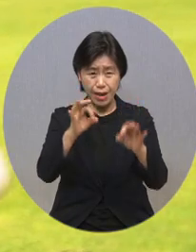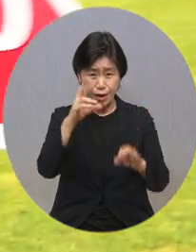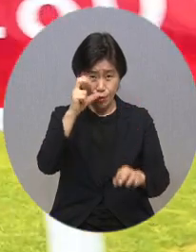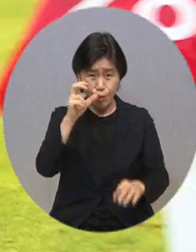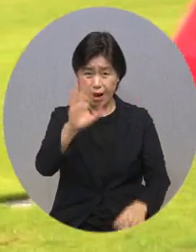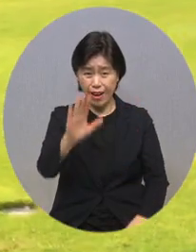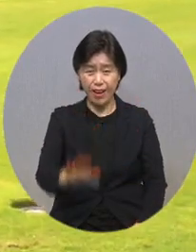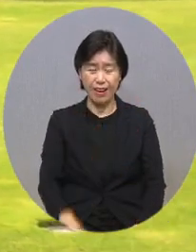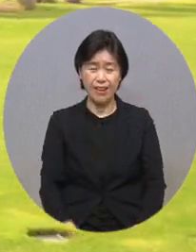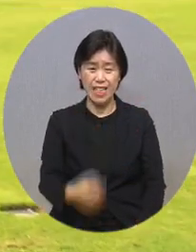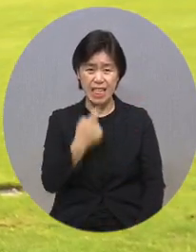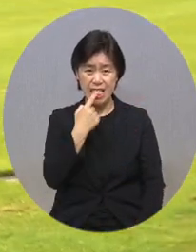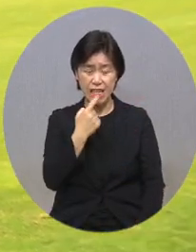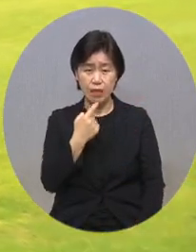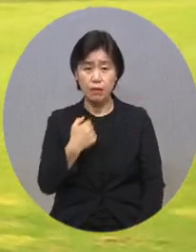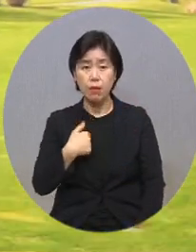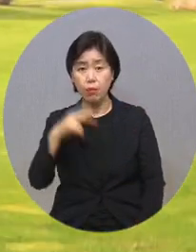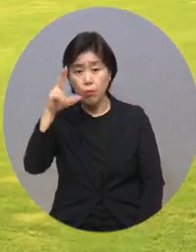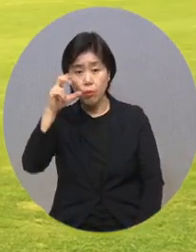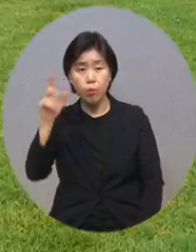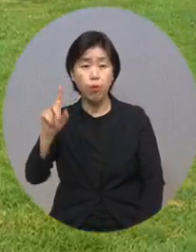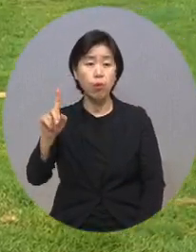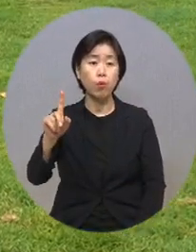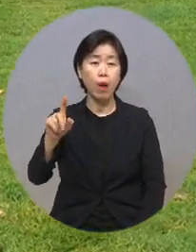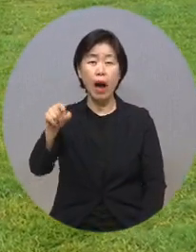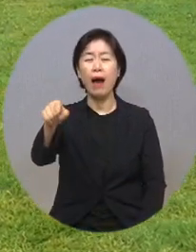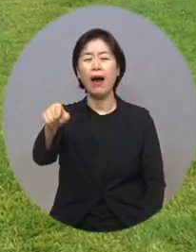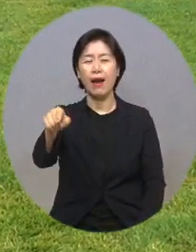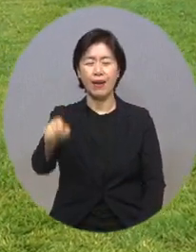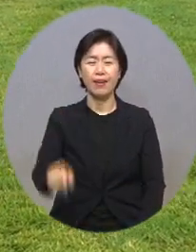공인 줄 알았어. 내 거 어디 치고? 아, 저 있구나.